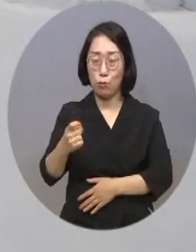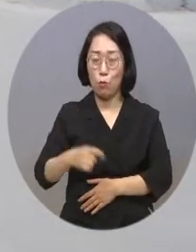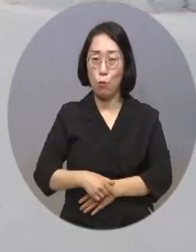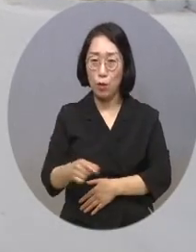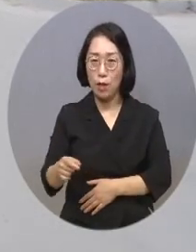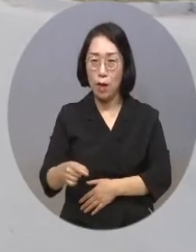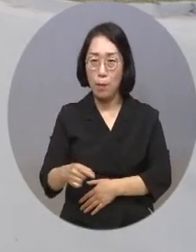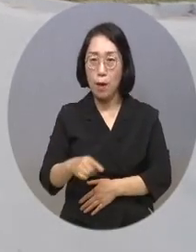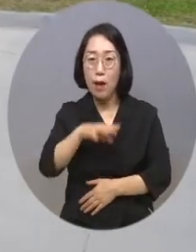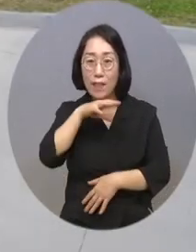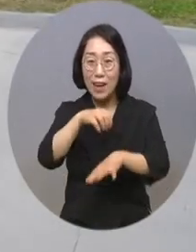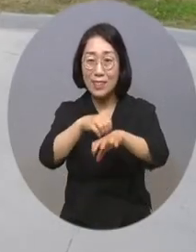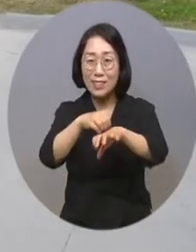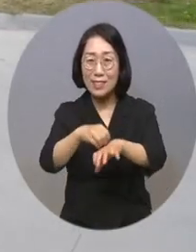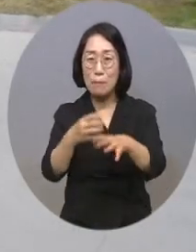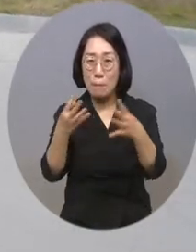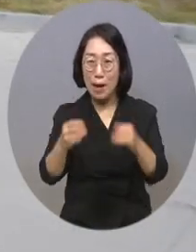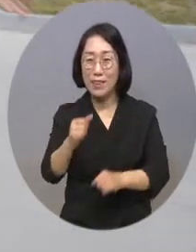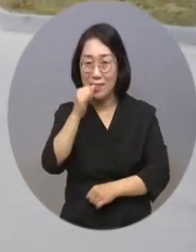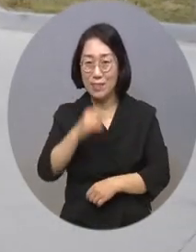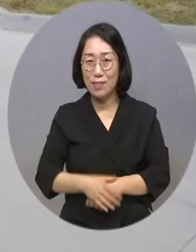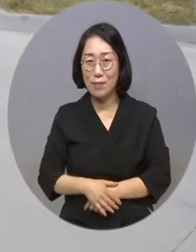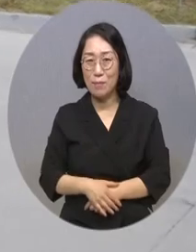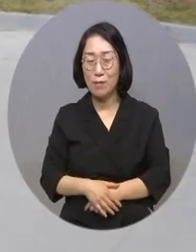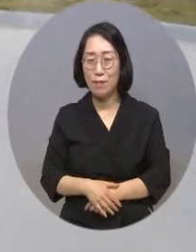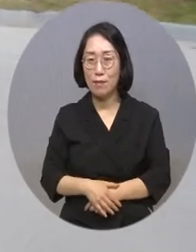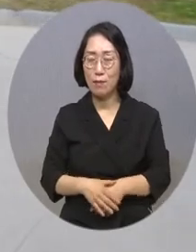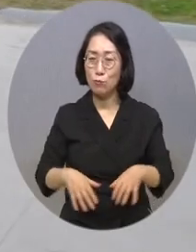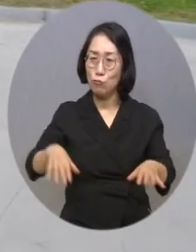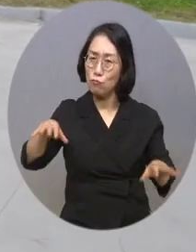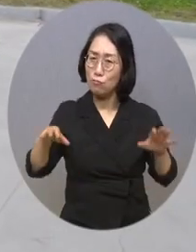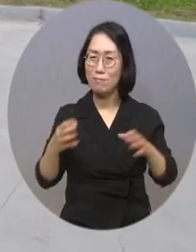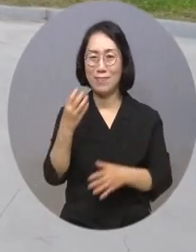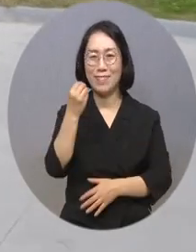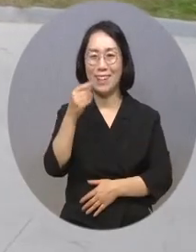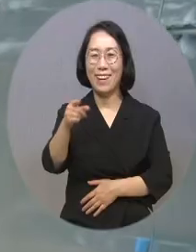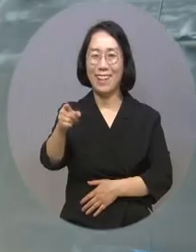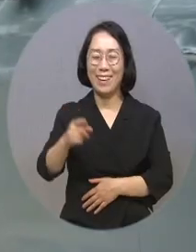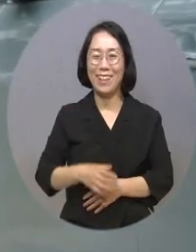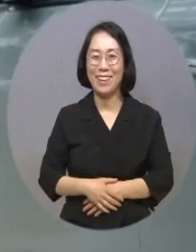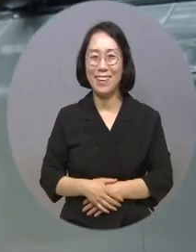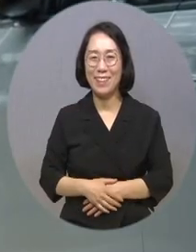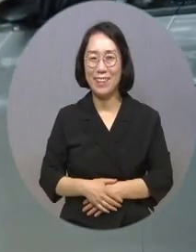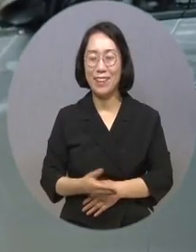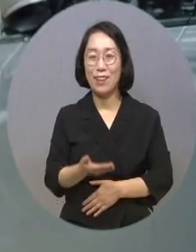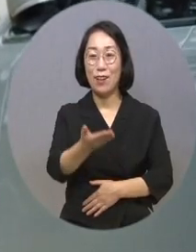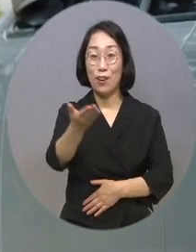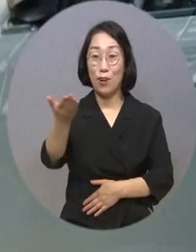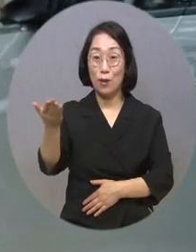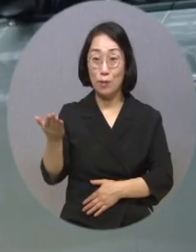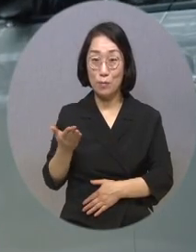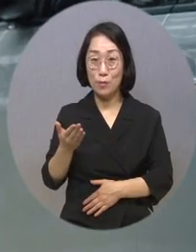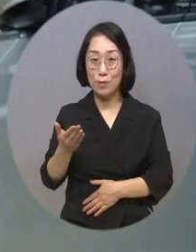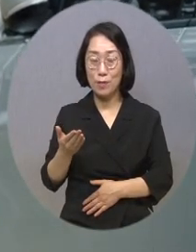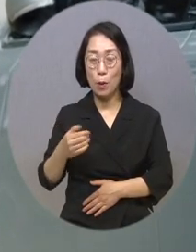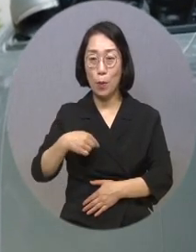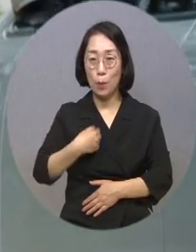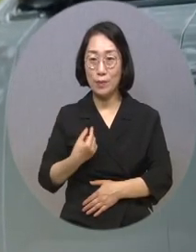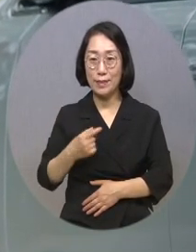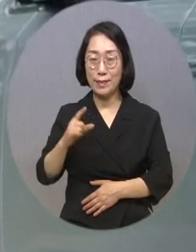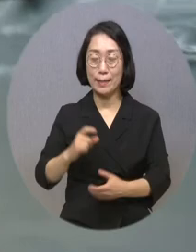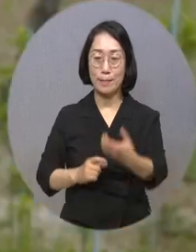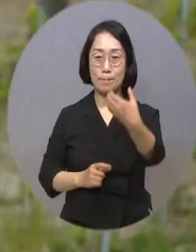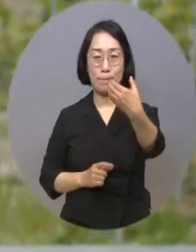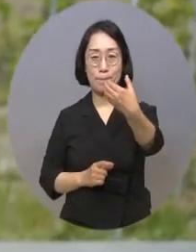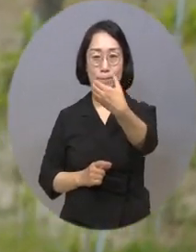서식하고 있을 거예요. 그렇지 않습니까? 물은 충분한 기만 안 해도 될 것 같은데요? 여러분들은 셀카를 찍고 있는 김추 씨를